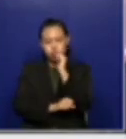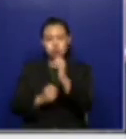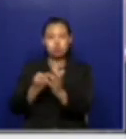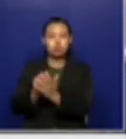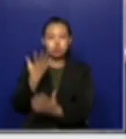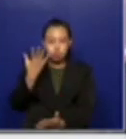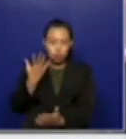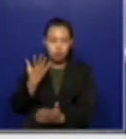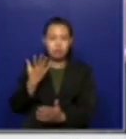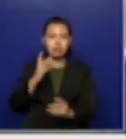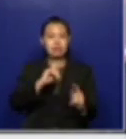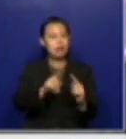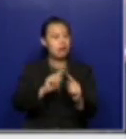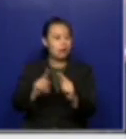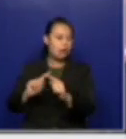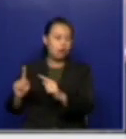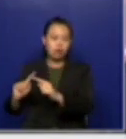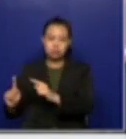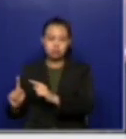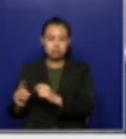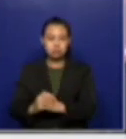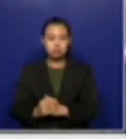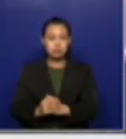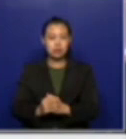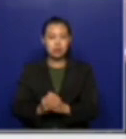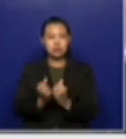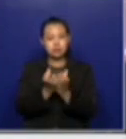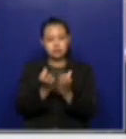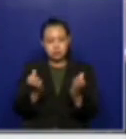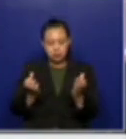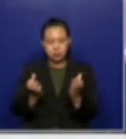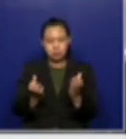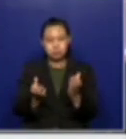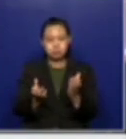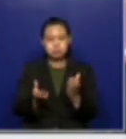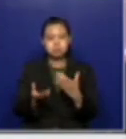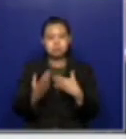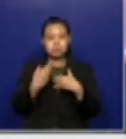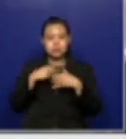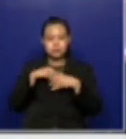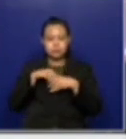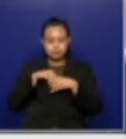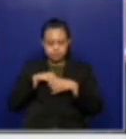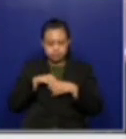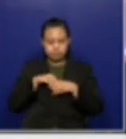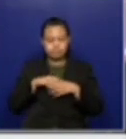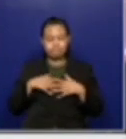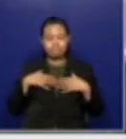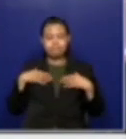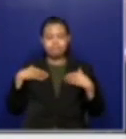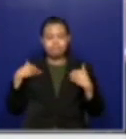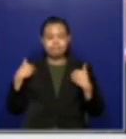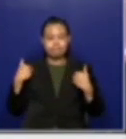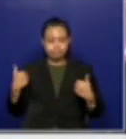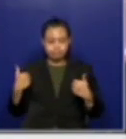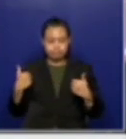รษฐีได้รับธรรมะเข้าไปก็ชุ่มช่ำใจทำให้เป็นค